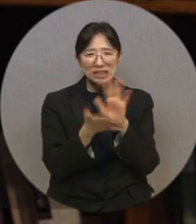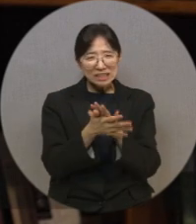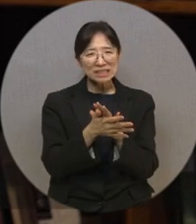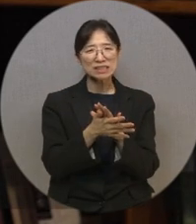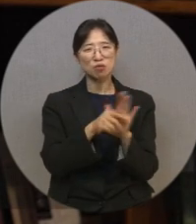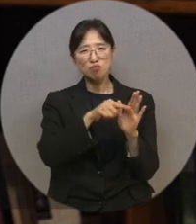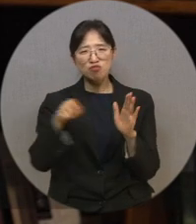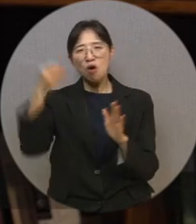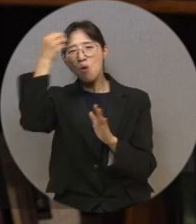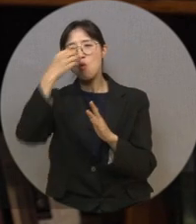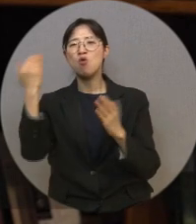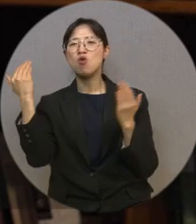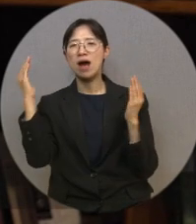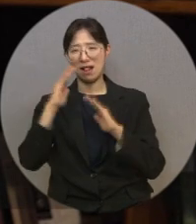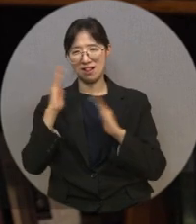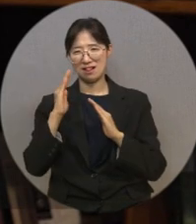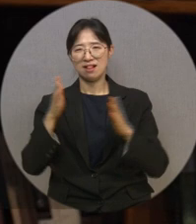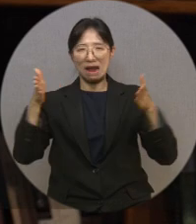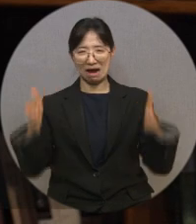유치부부터 고등부까지